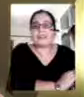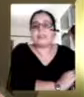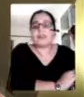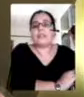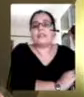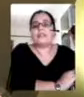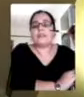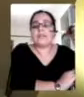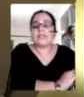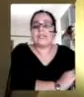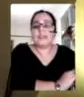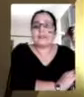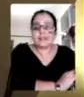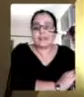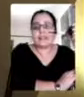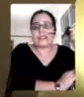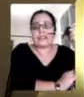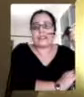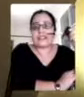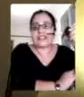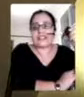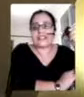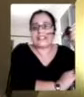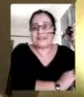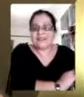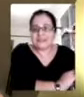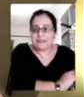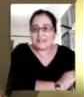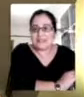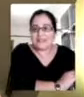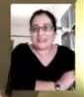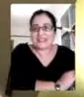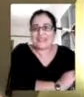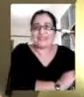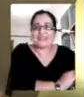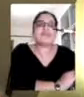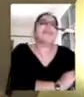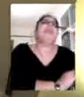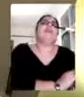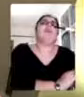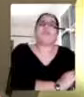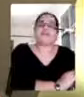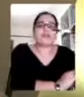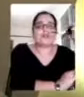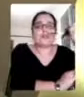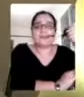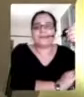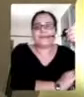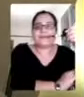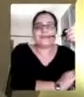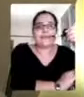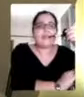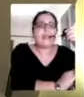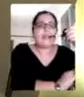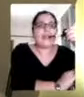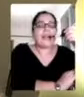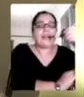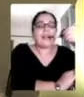Artık pipoların değil pipoları yapanların koleksiyonuna başladı adam diye bir masada Doğru beraber hatırladım. oturmuşlar. Evet. Ona çok güldüm.